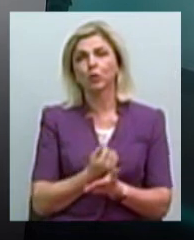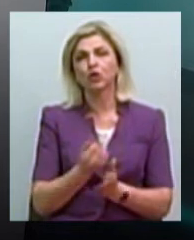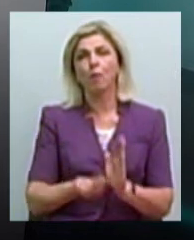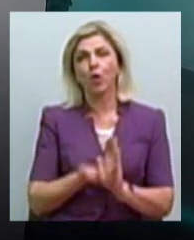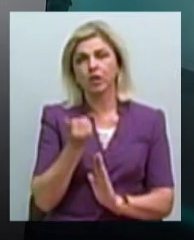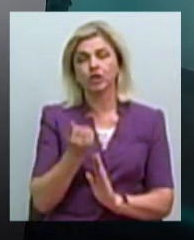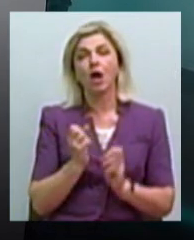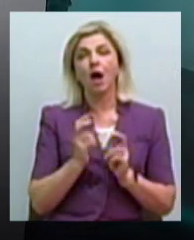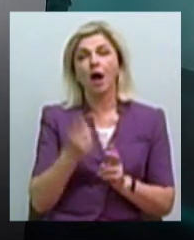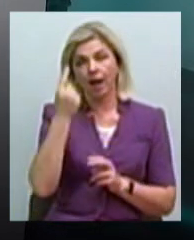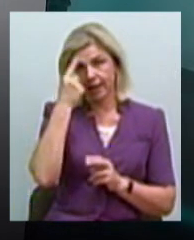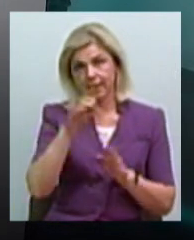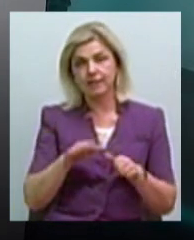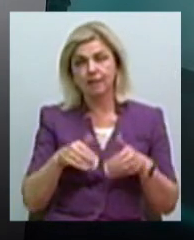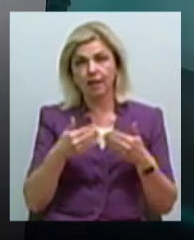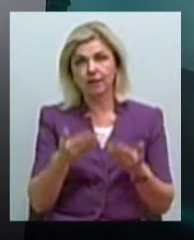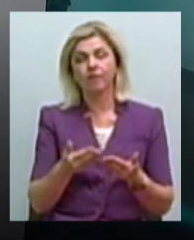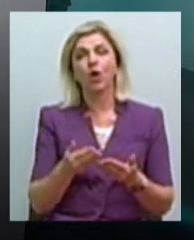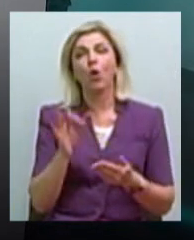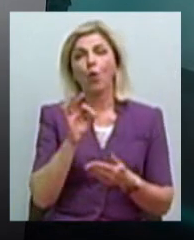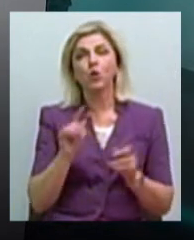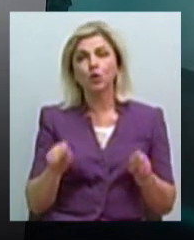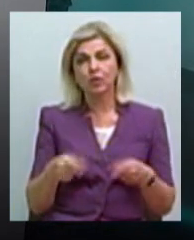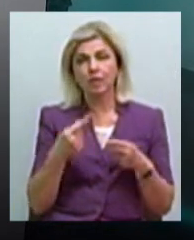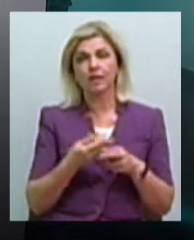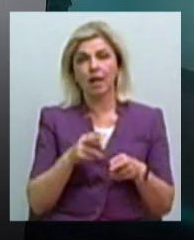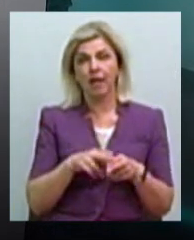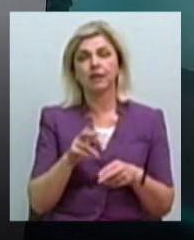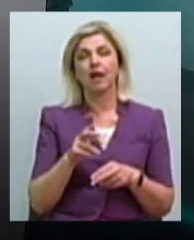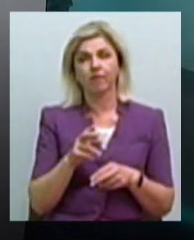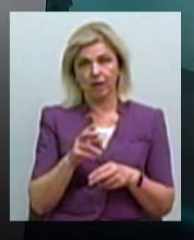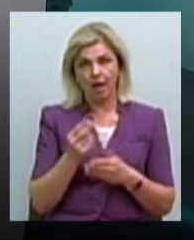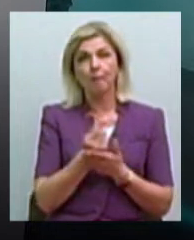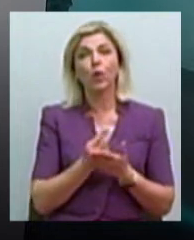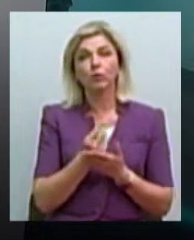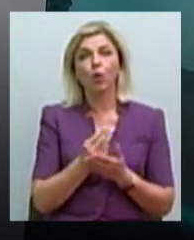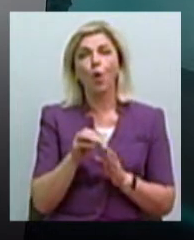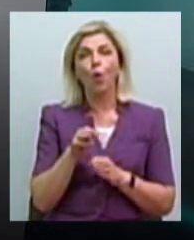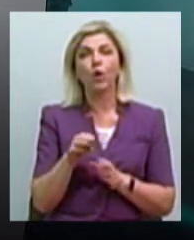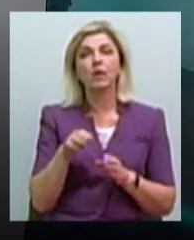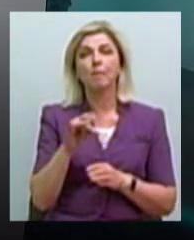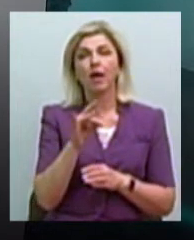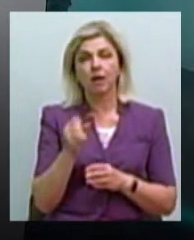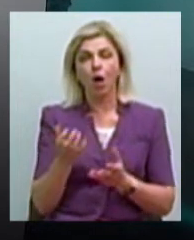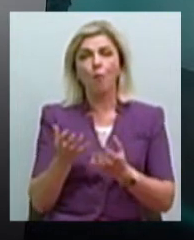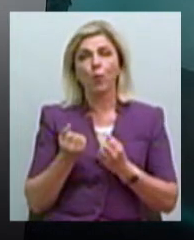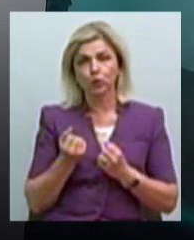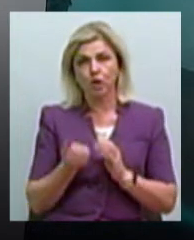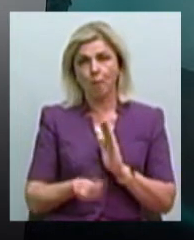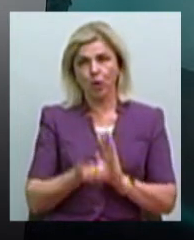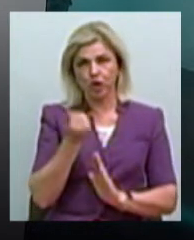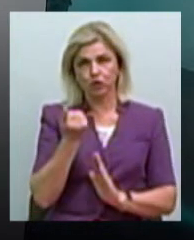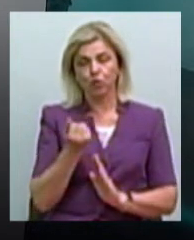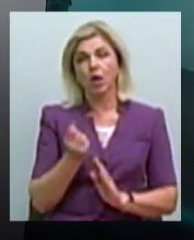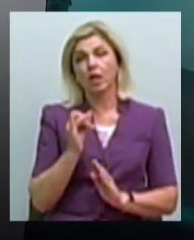инициатива от нас, естественно, пошла по поводу создания данного брендбука, от мэра мы сразу получили поддержку в данном направлении, как бы